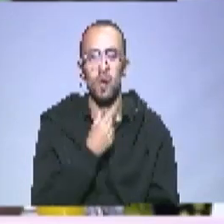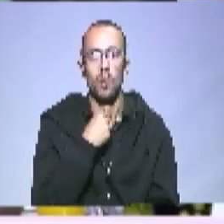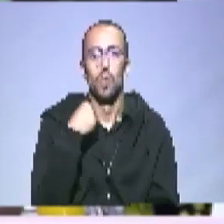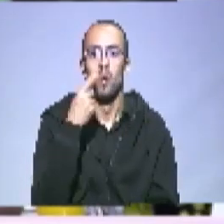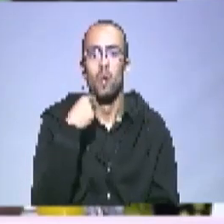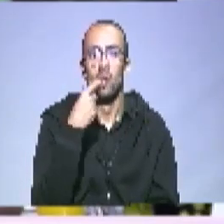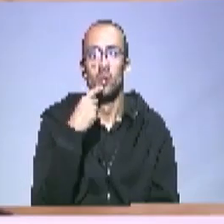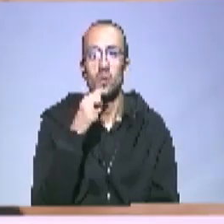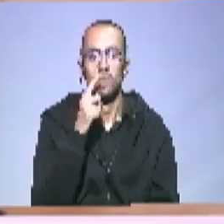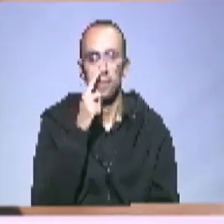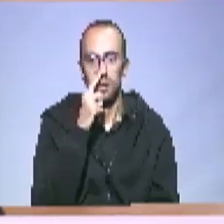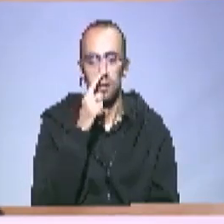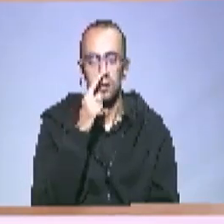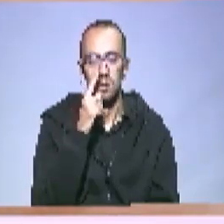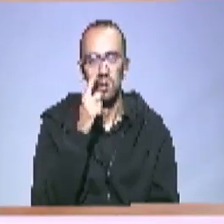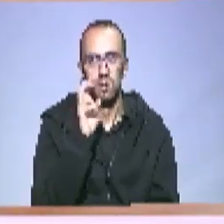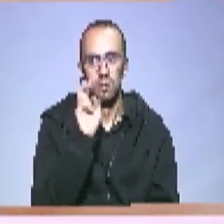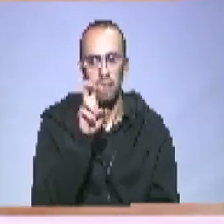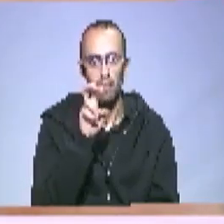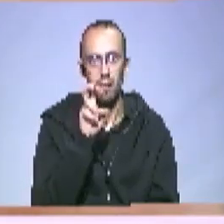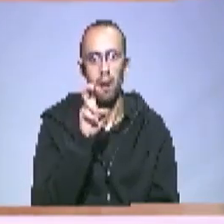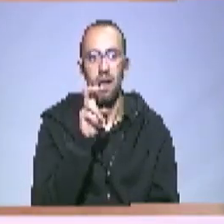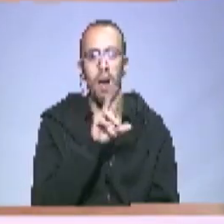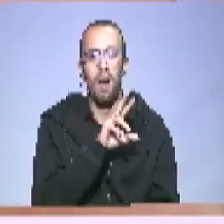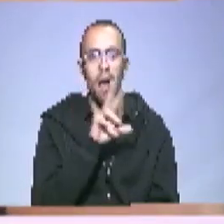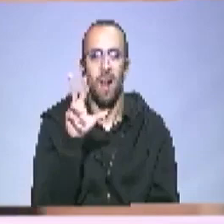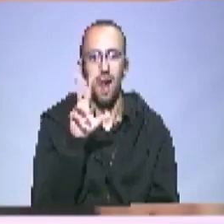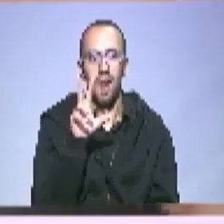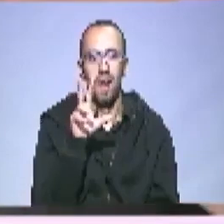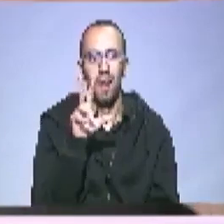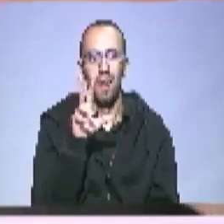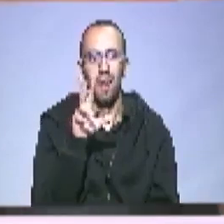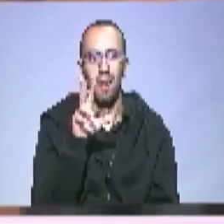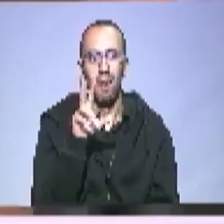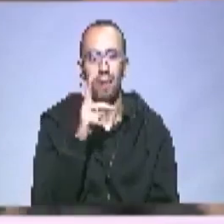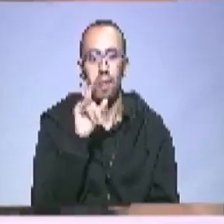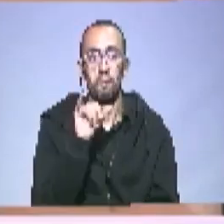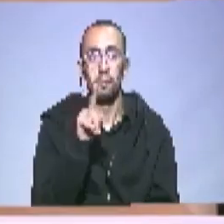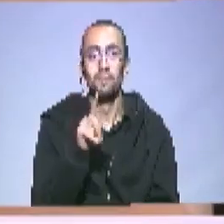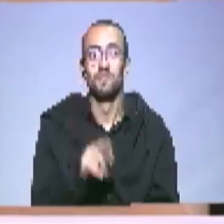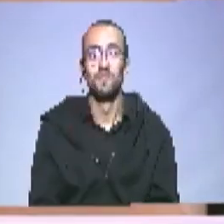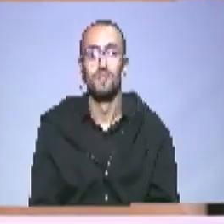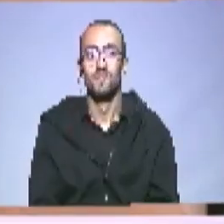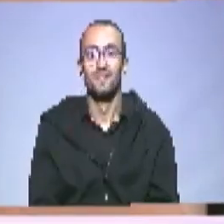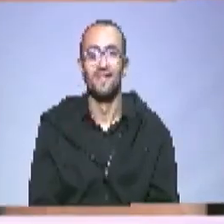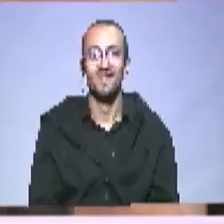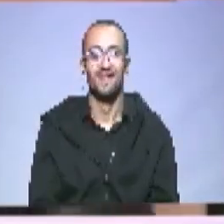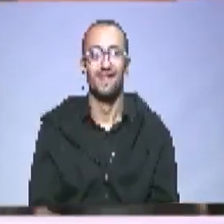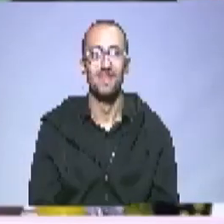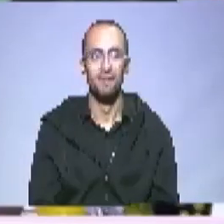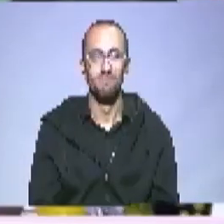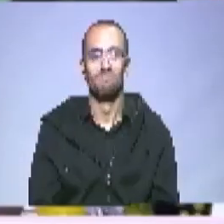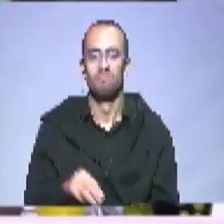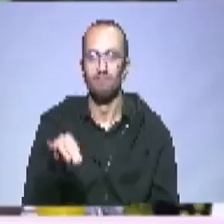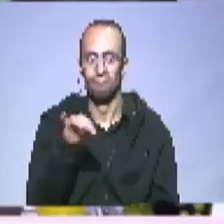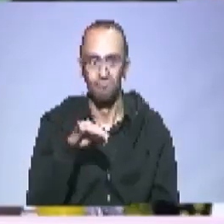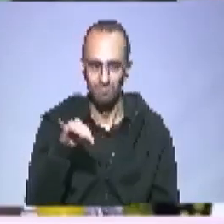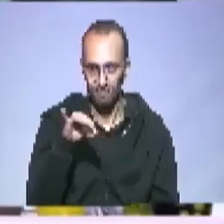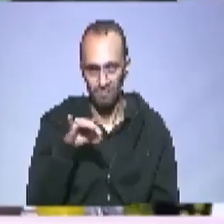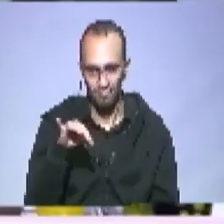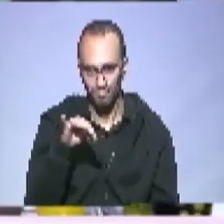الملوخيه عشان خاطر احنا قلنا بنعظمها شويه وبنعمل معاها شغل عالي، ان احنا